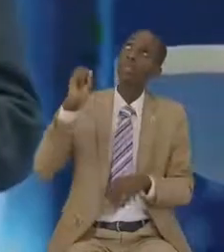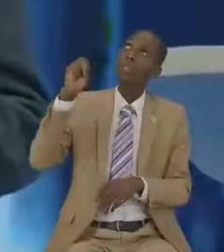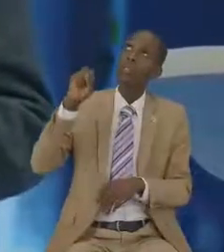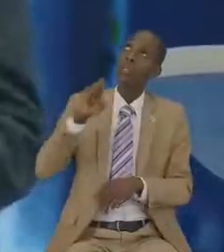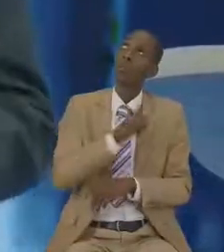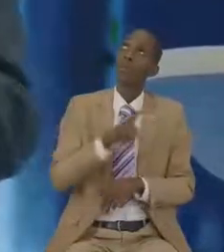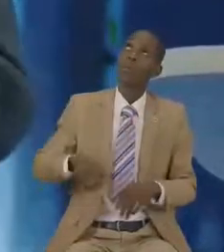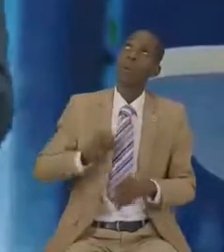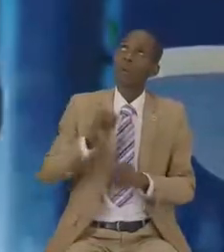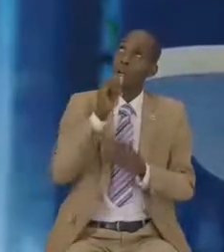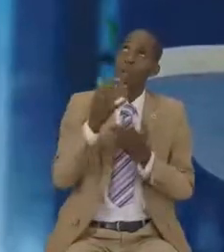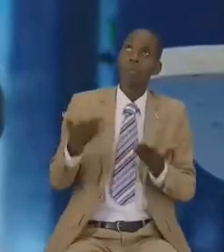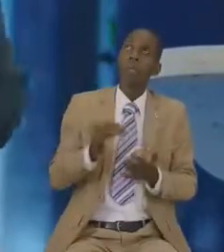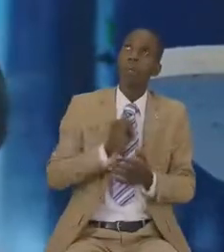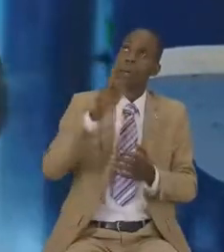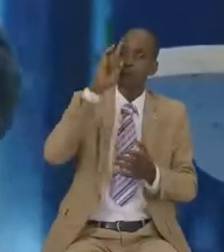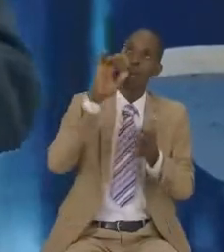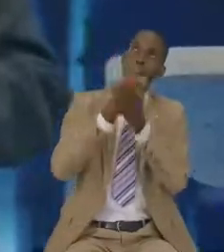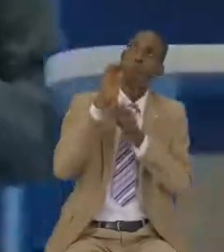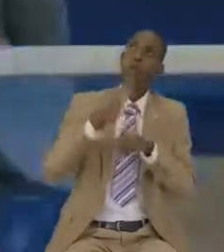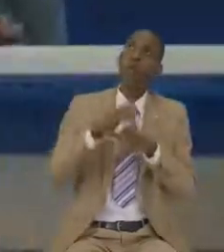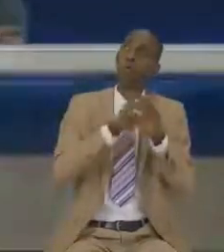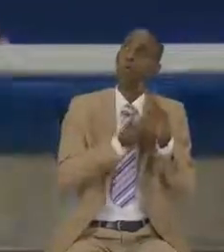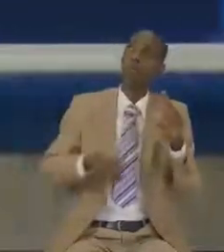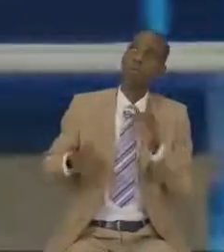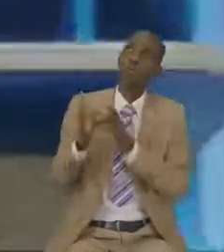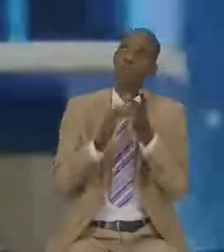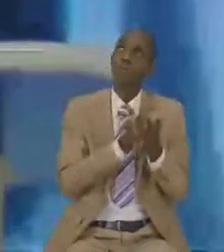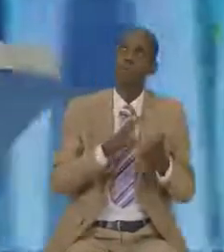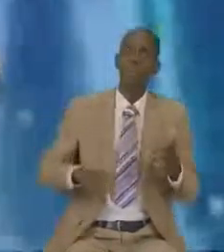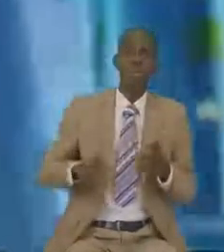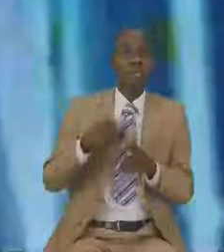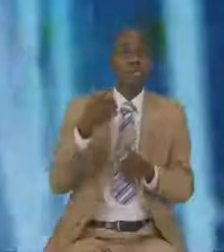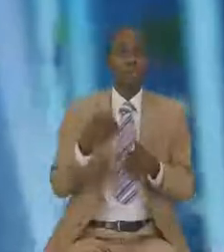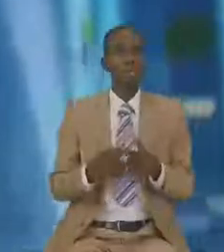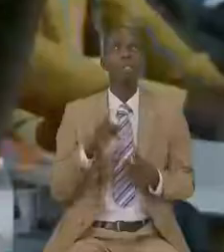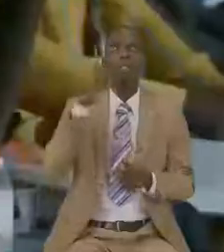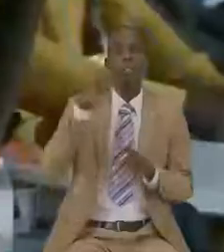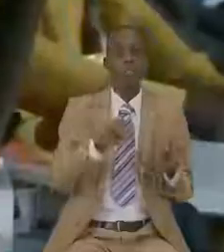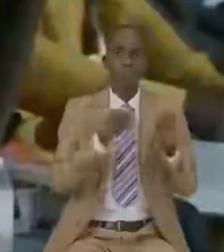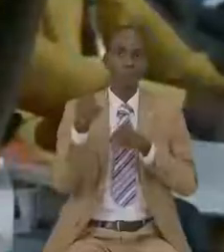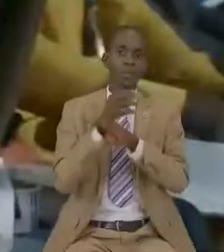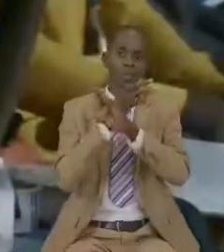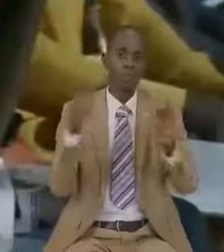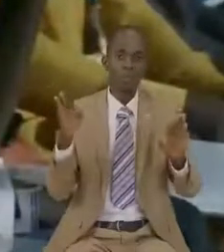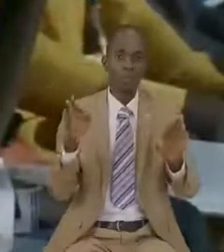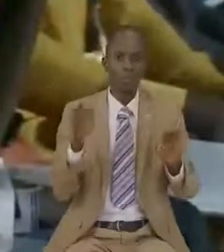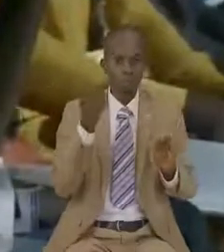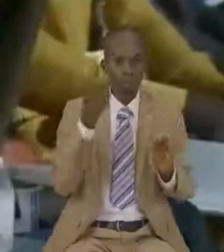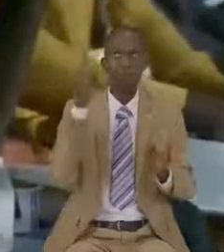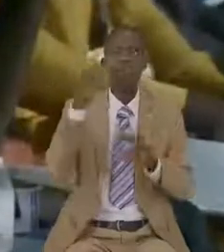là, je crois au Seigneur Jésus-Christ. Et maintenant, il t'a franchi. J'ai dit maintenant, il t'a